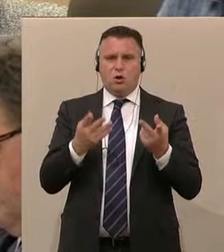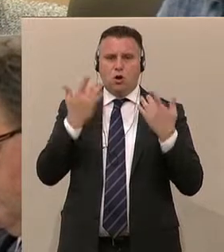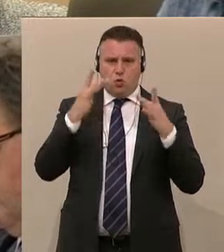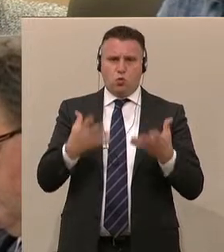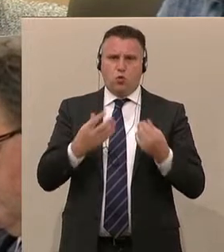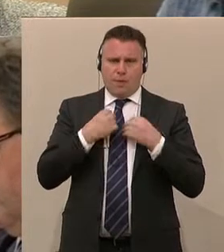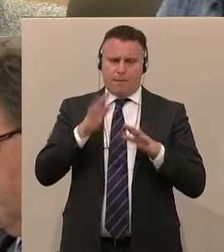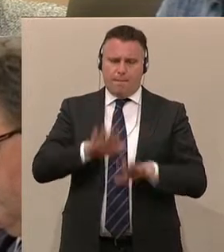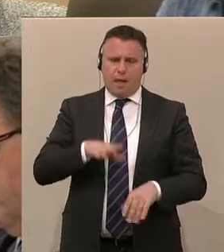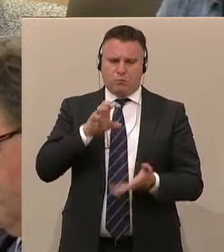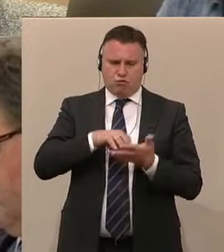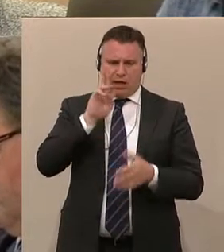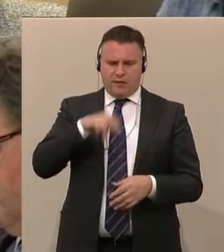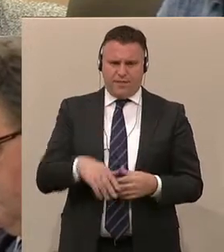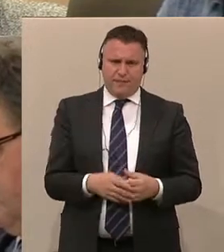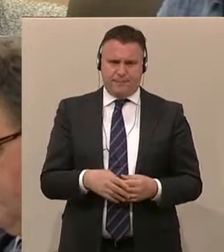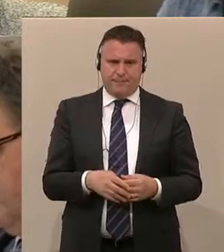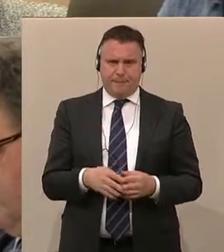für Wien zu erhalten.